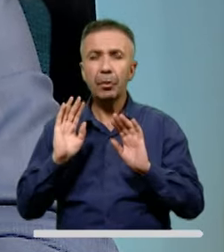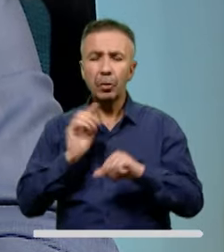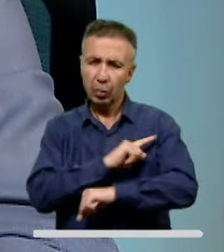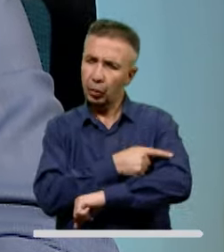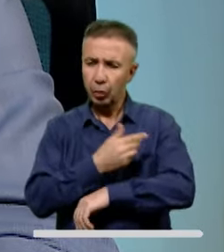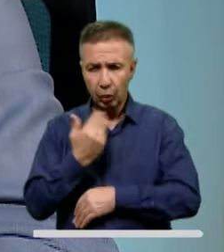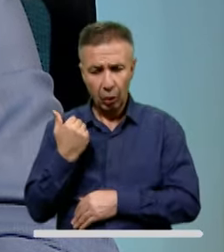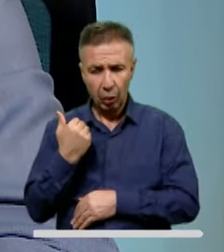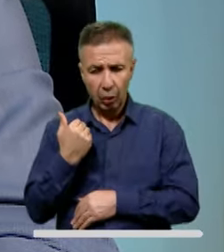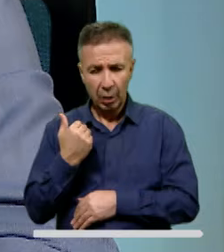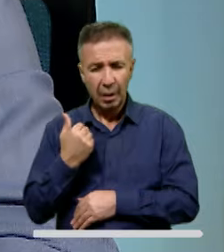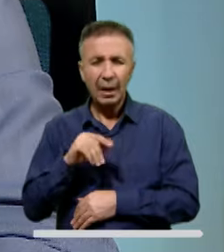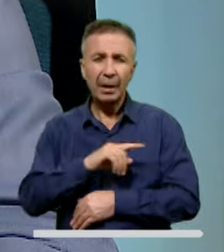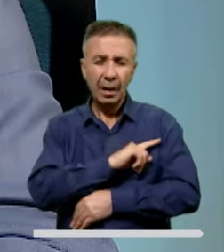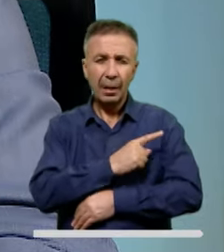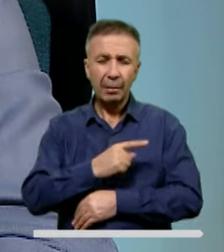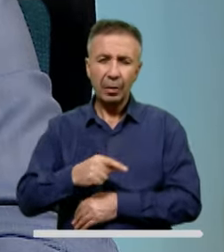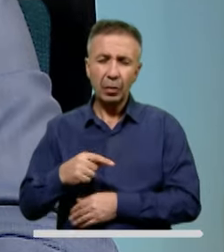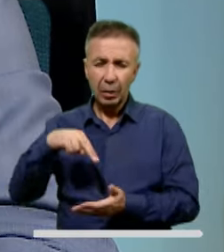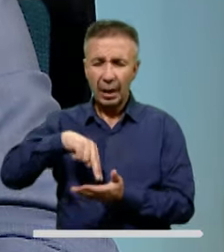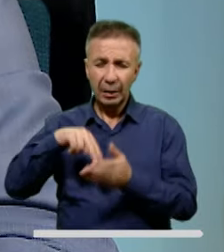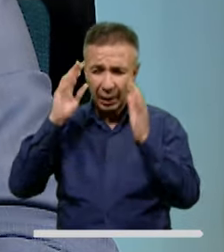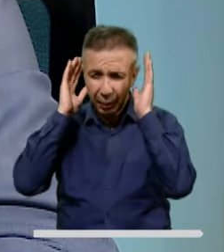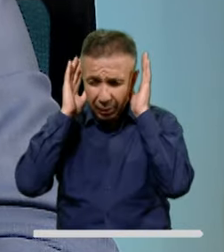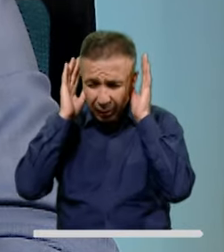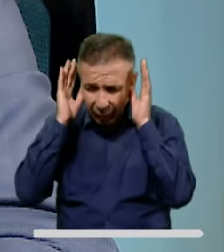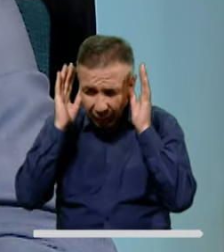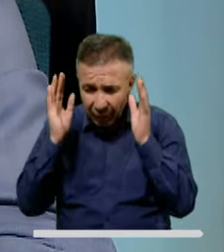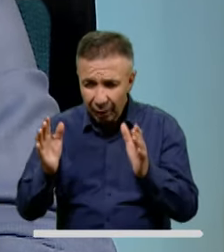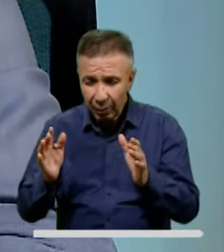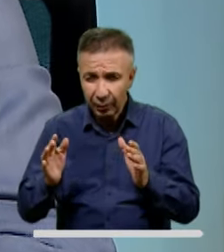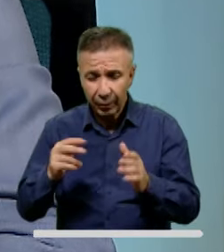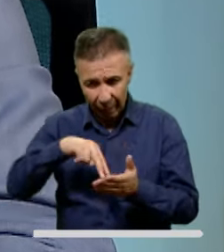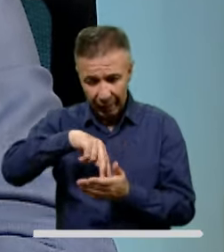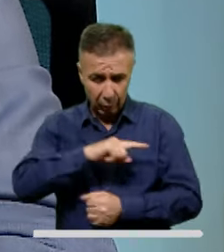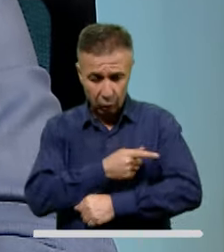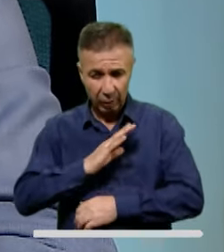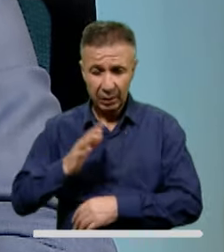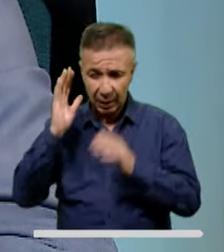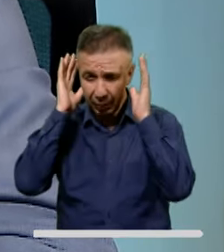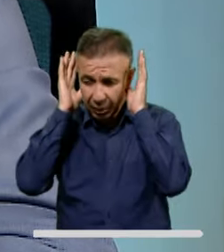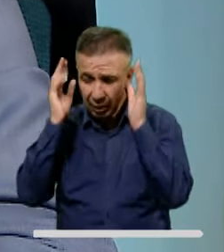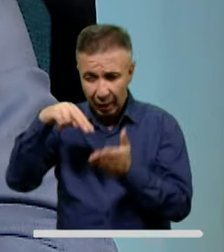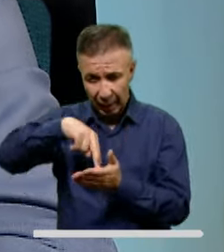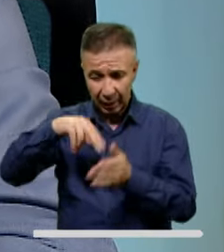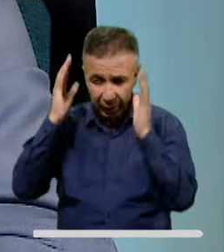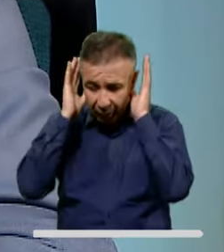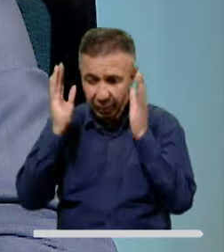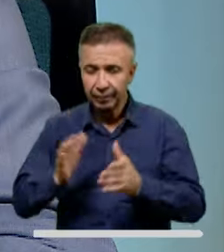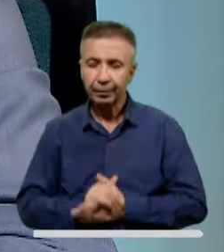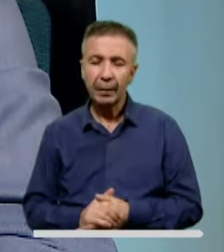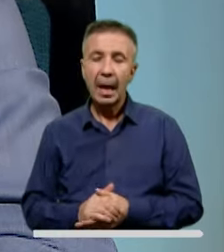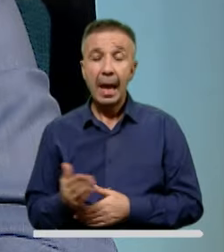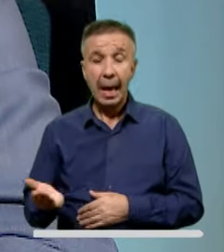sahipse o kimse namazını ayakta kılar. Kıyamını yaparak. Hı hı. Eğer ayakta kılma